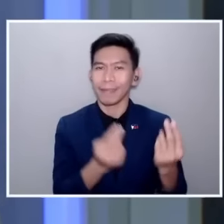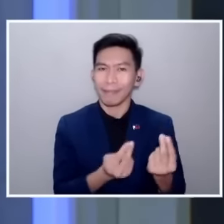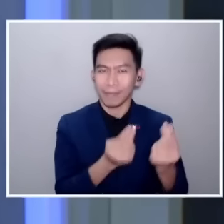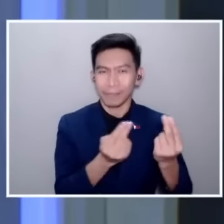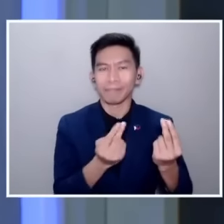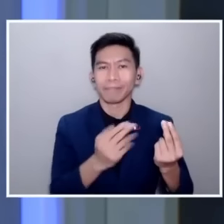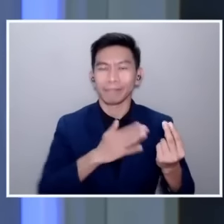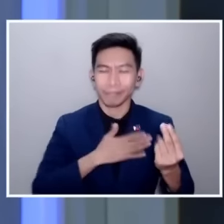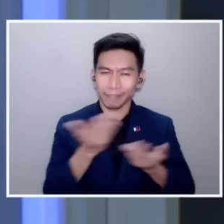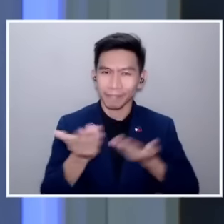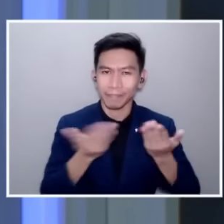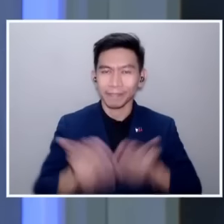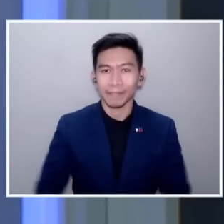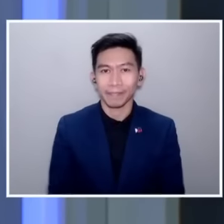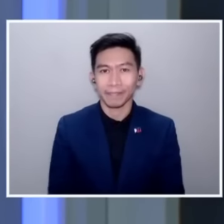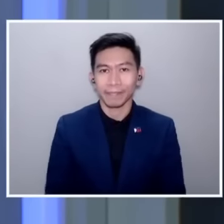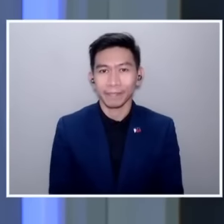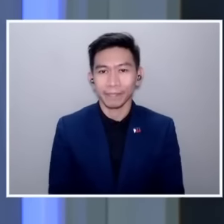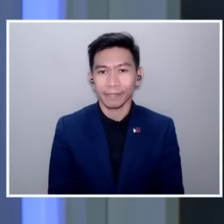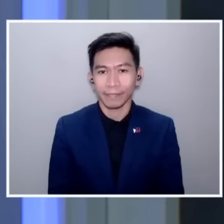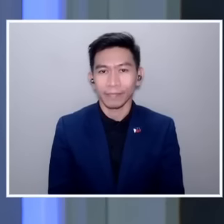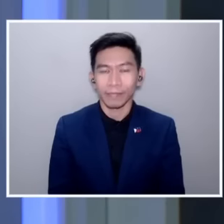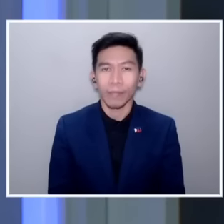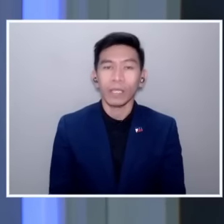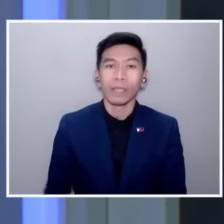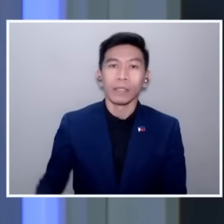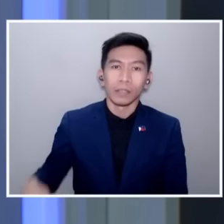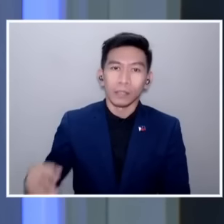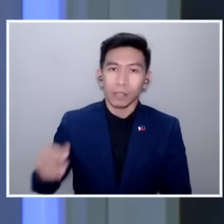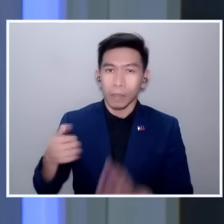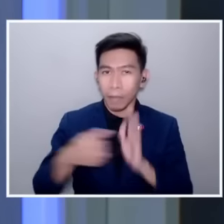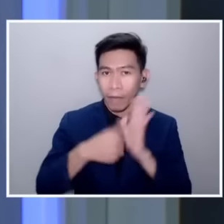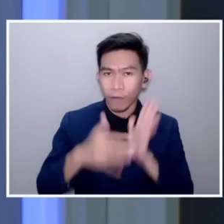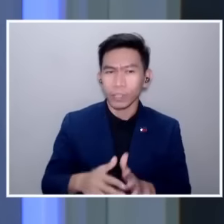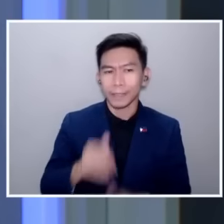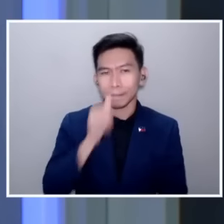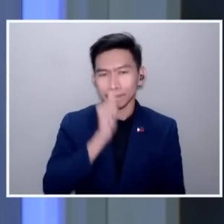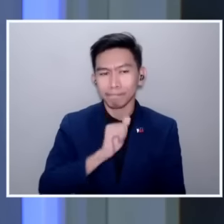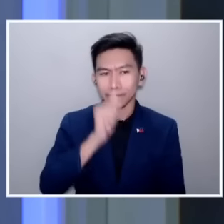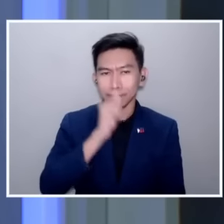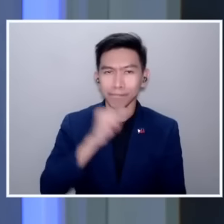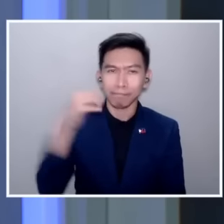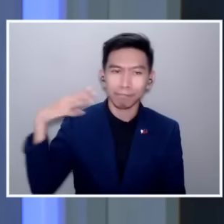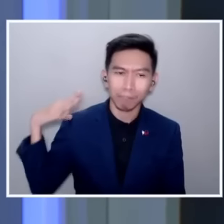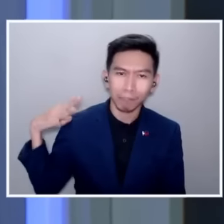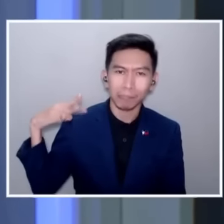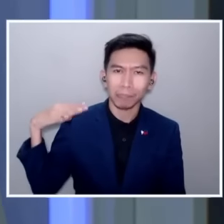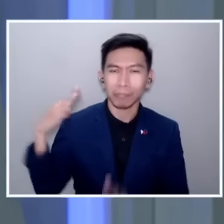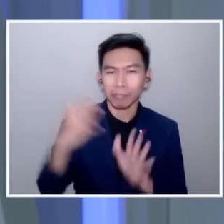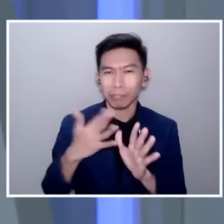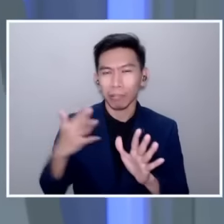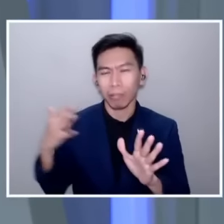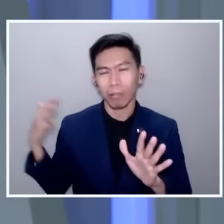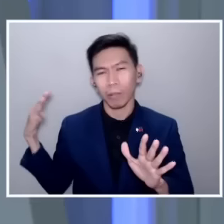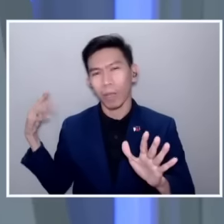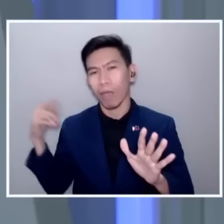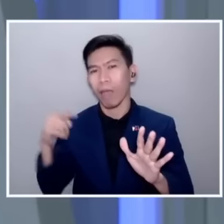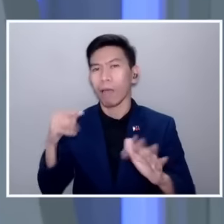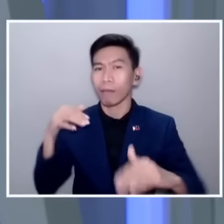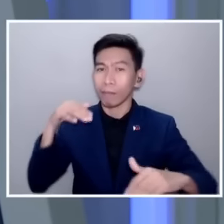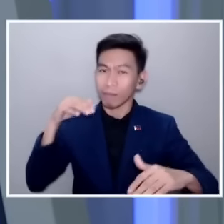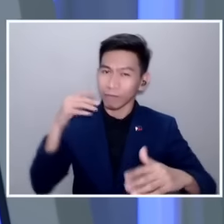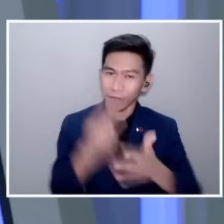Piniling maghintay ng daang-daang botante na hindi na ipasok sa BCM ang kanilang balota sa isang presinto sa Quezon